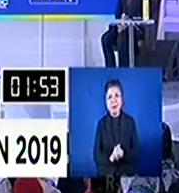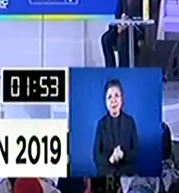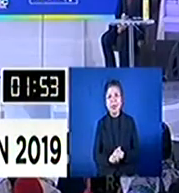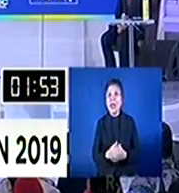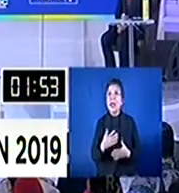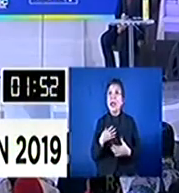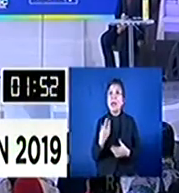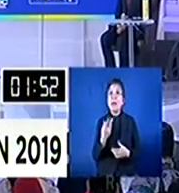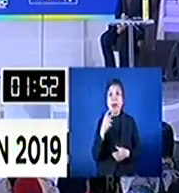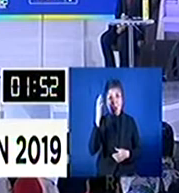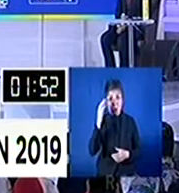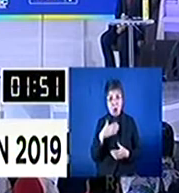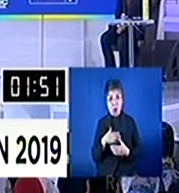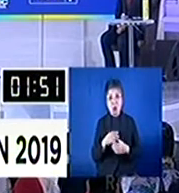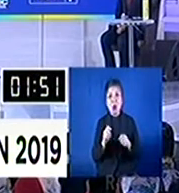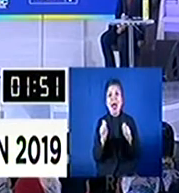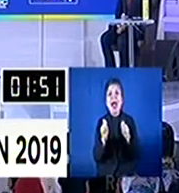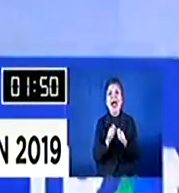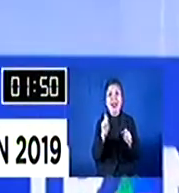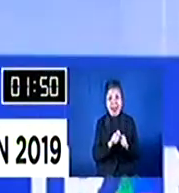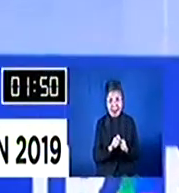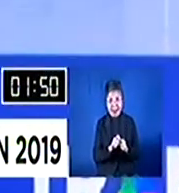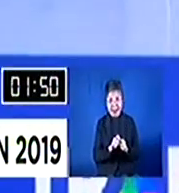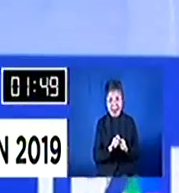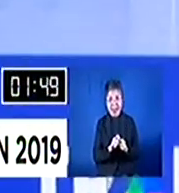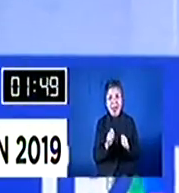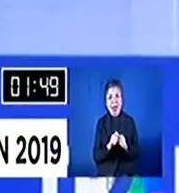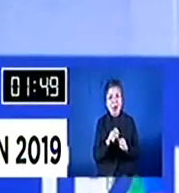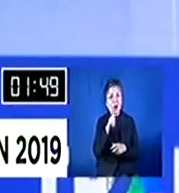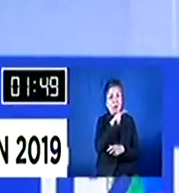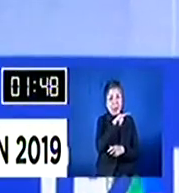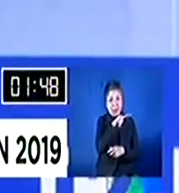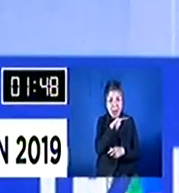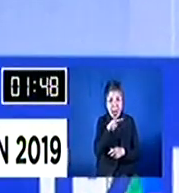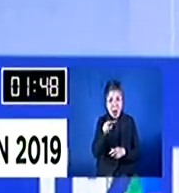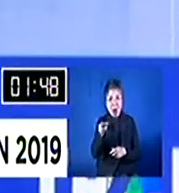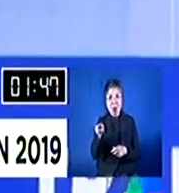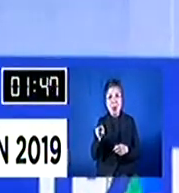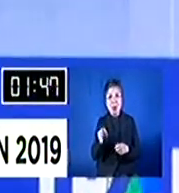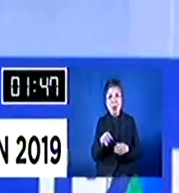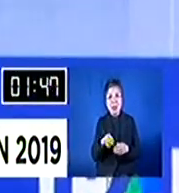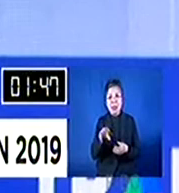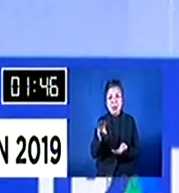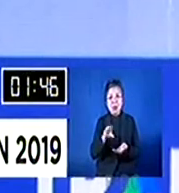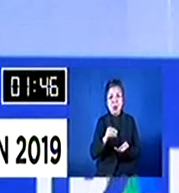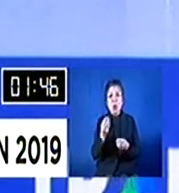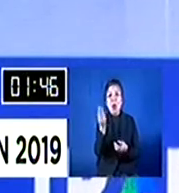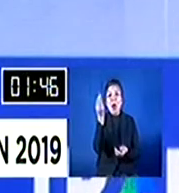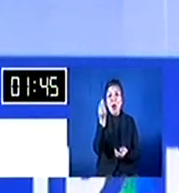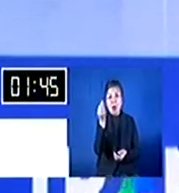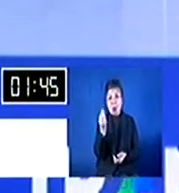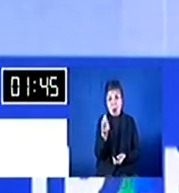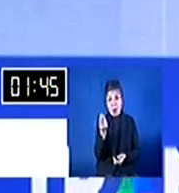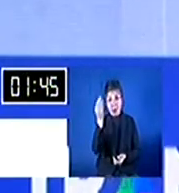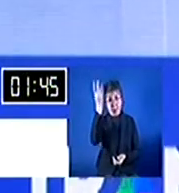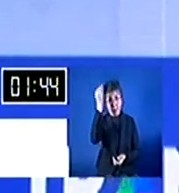Yang kami maksudkan adalah instrumen untuk memantau dana pusat yang ditransfer ke